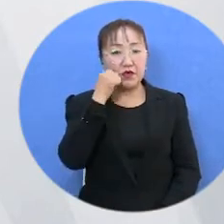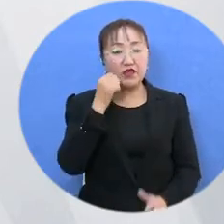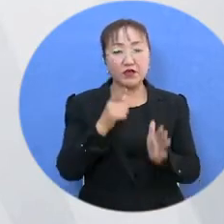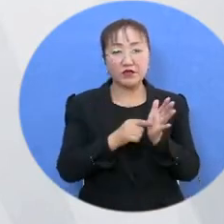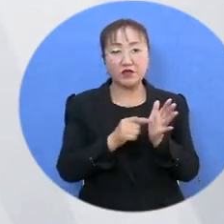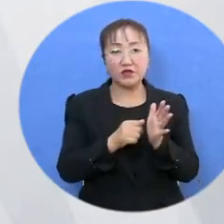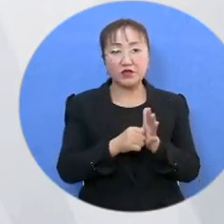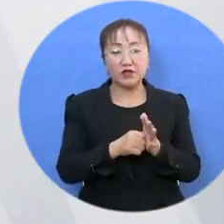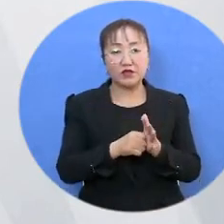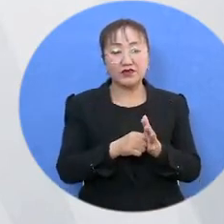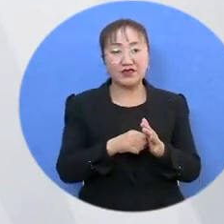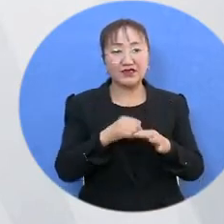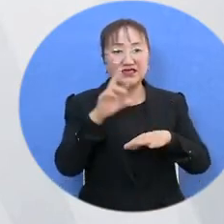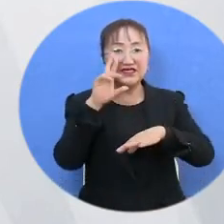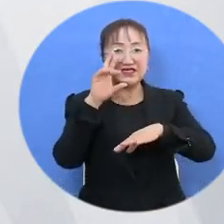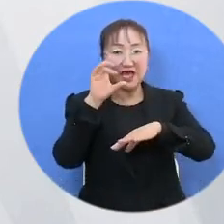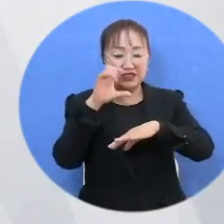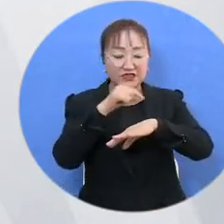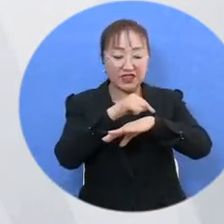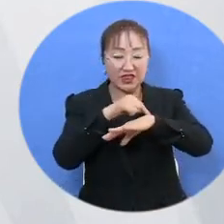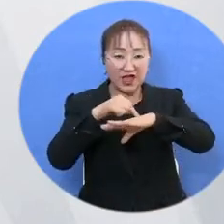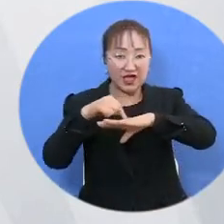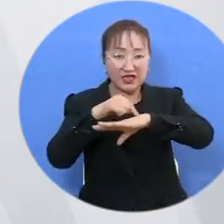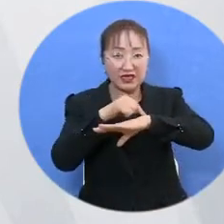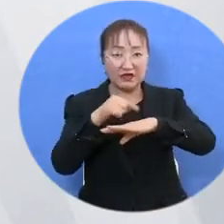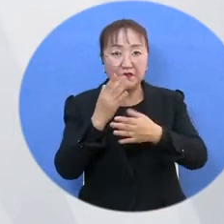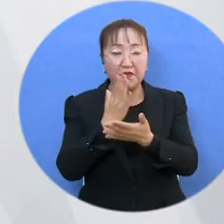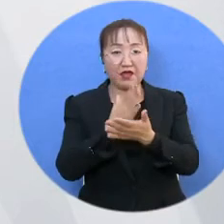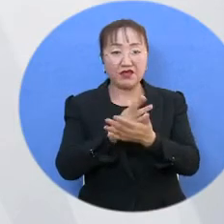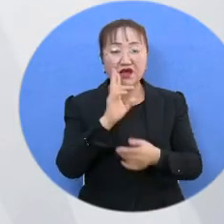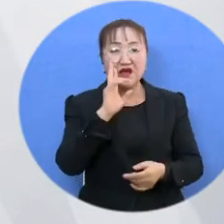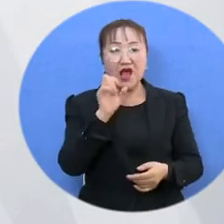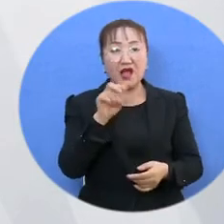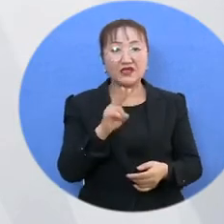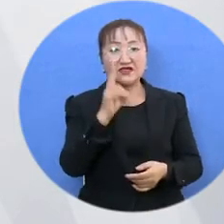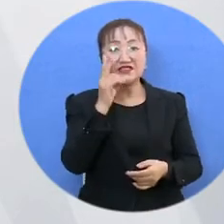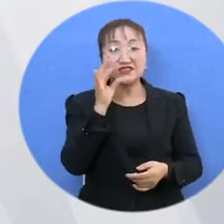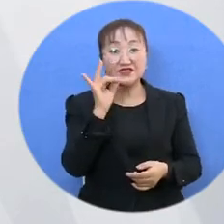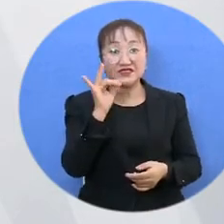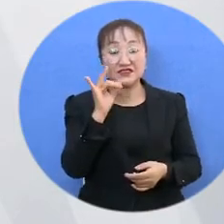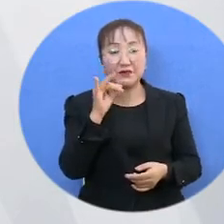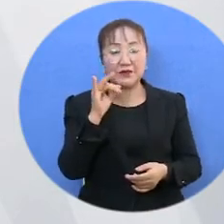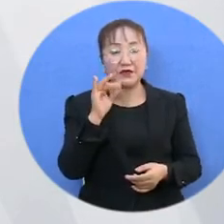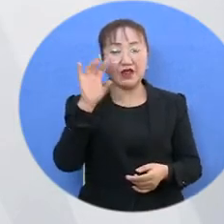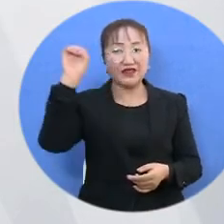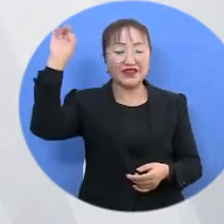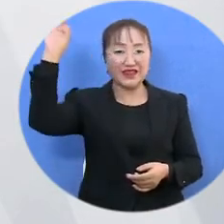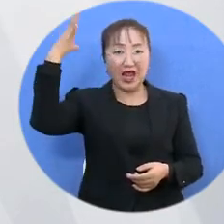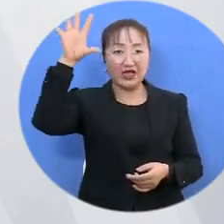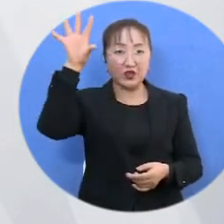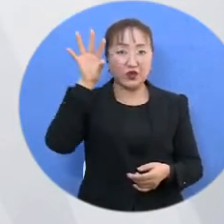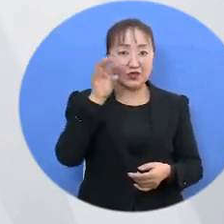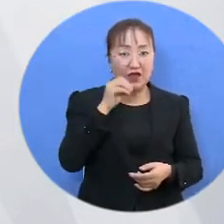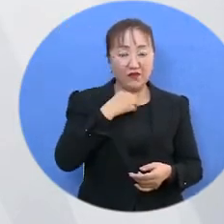бол ясны найрлагад ордог кальцийн хэмжээг нарны туяаны цэцэмжтэйгээр бид олж авдаг байх нэ. За,